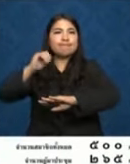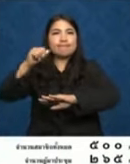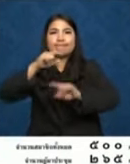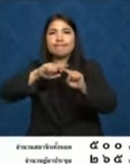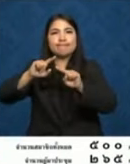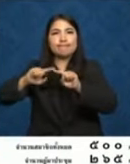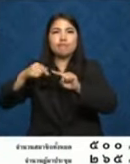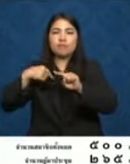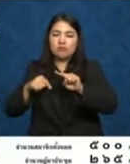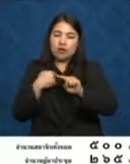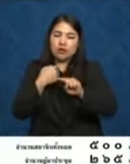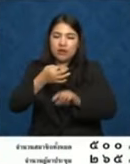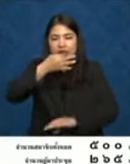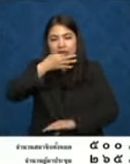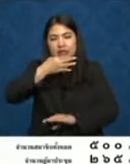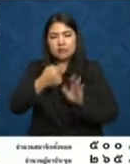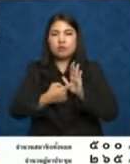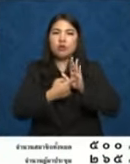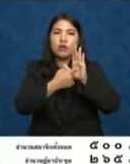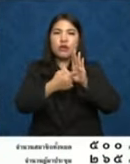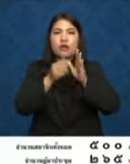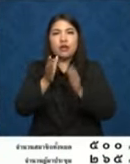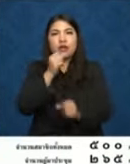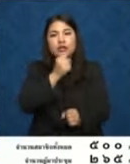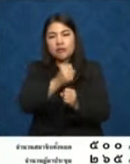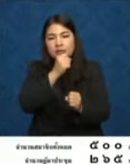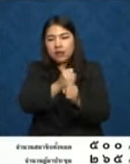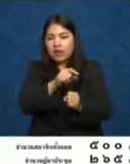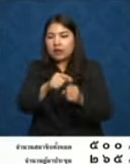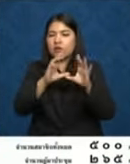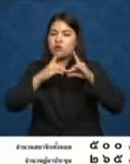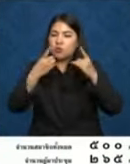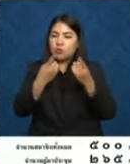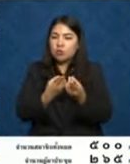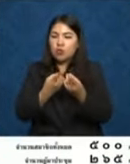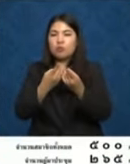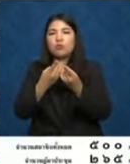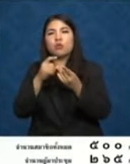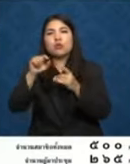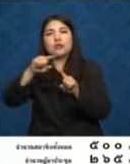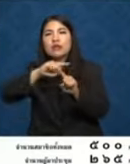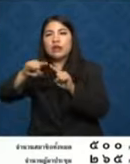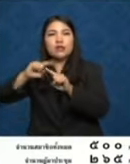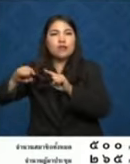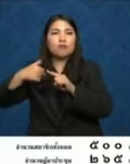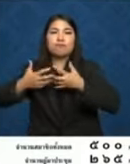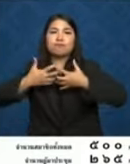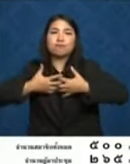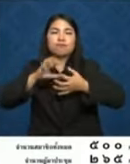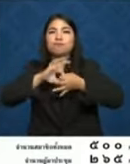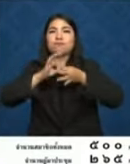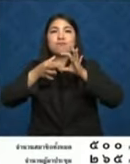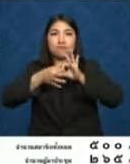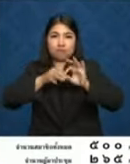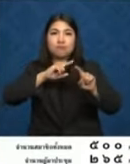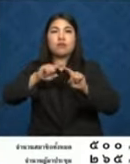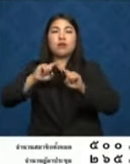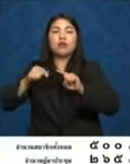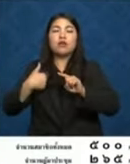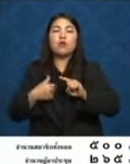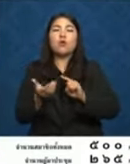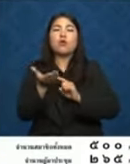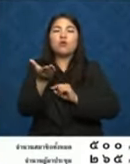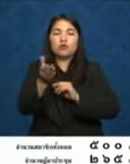าพในการประกอบอาชีพเช่นการทำงานในชมรมสโมสรสมาคมกีฬาต่างๆและอุตสาหกรรมกีฬาด้วยครับจึงขอขอบ